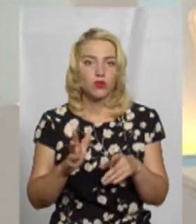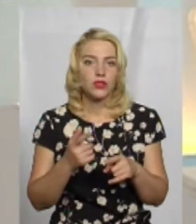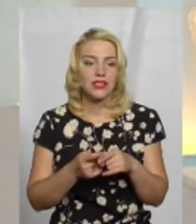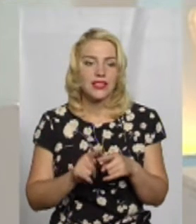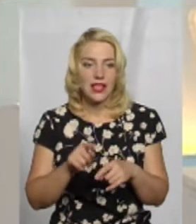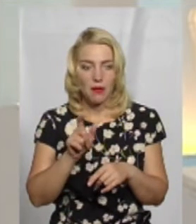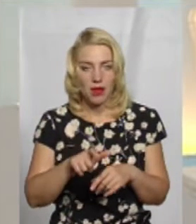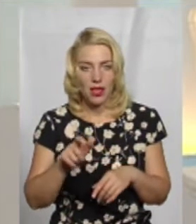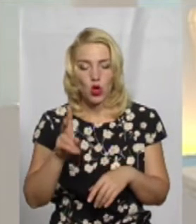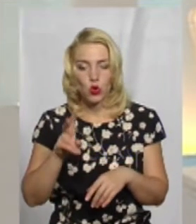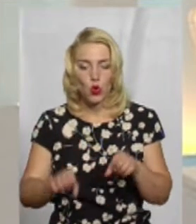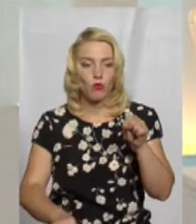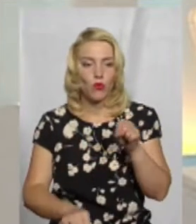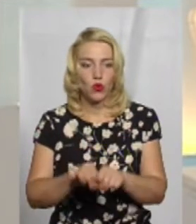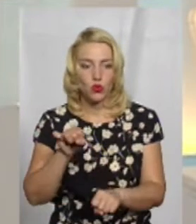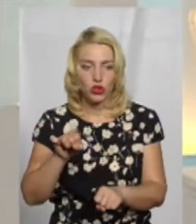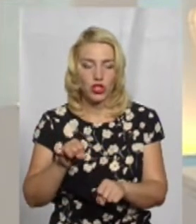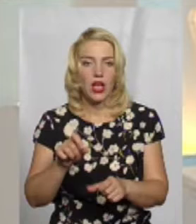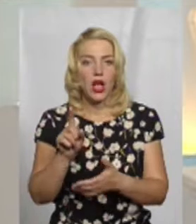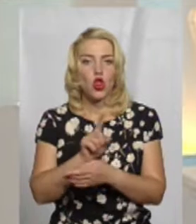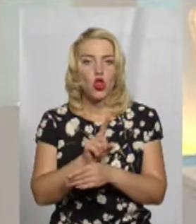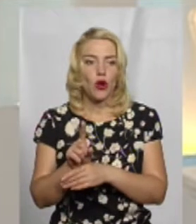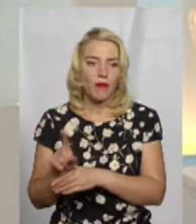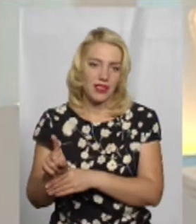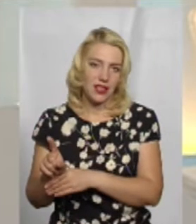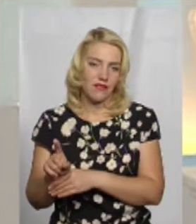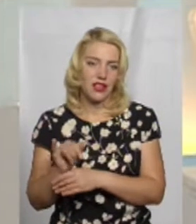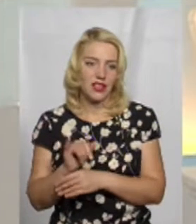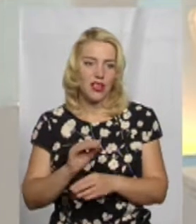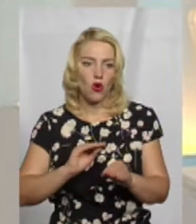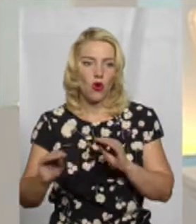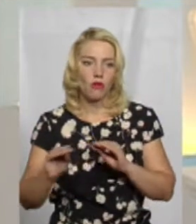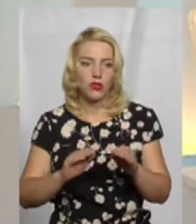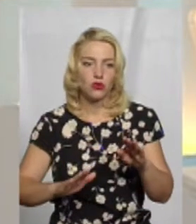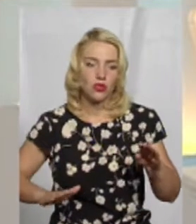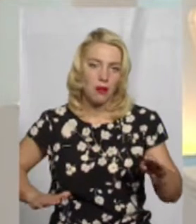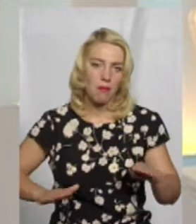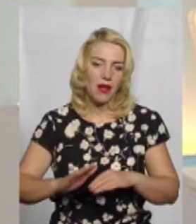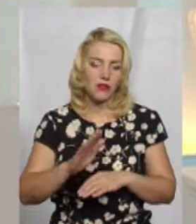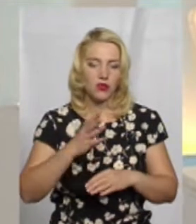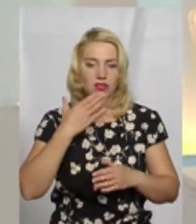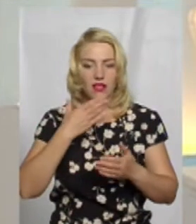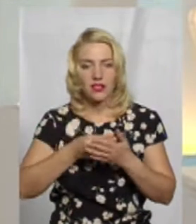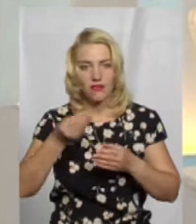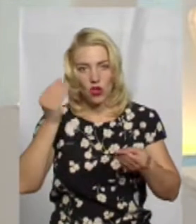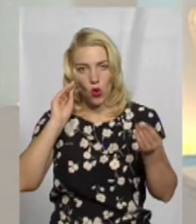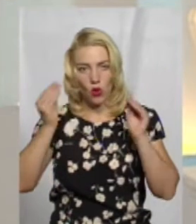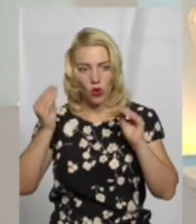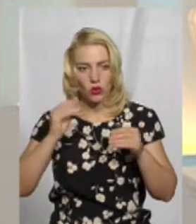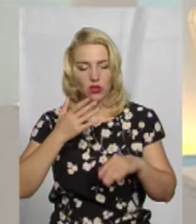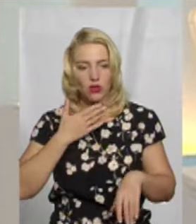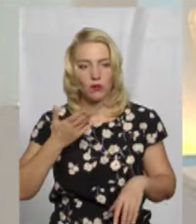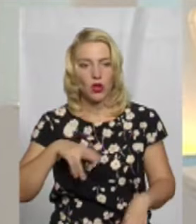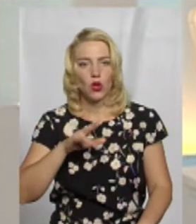з тими, хто порушує нормативи і облаштовують пандуси на свій розсуд? У коментарі